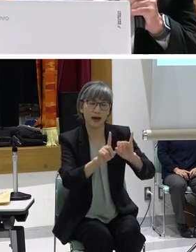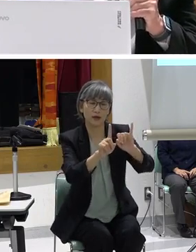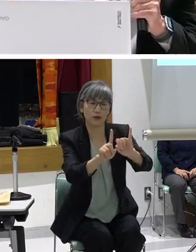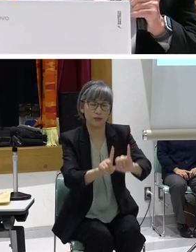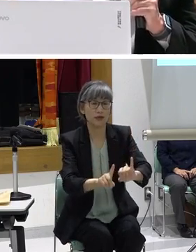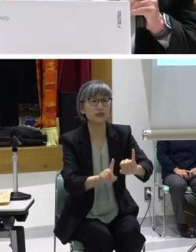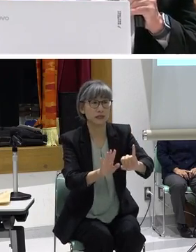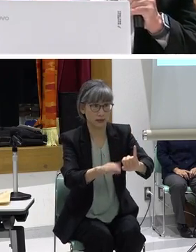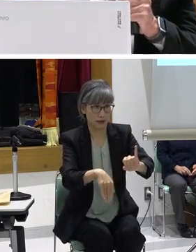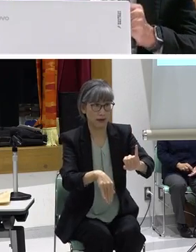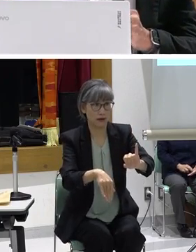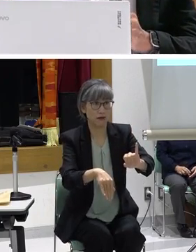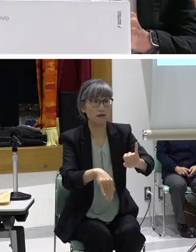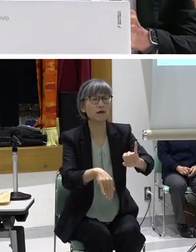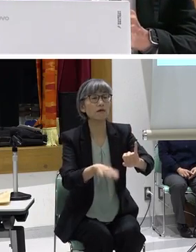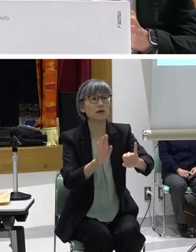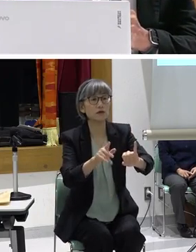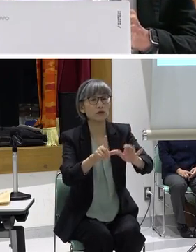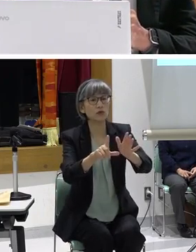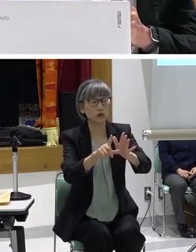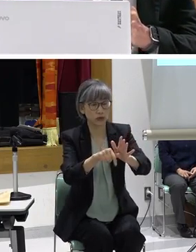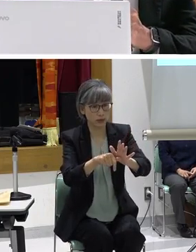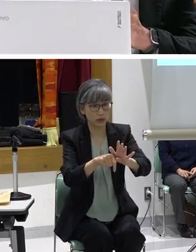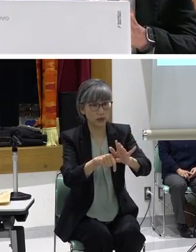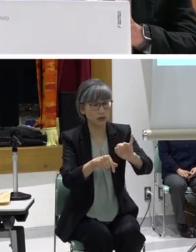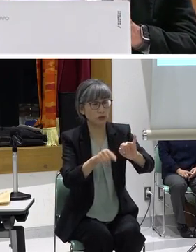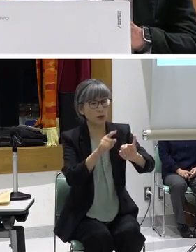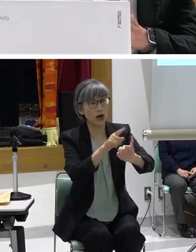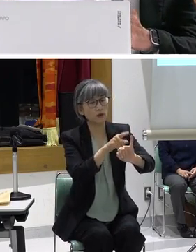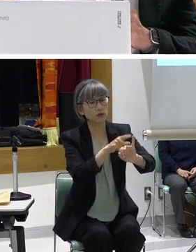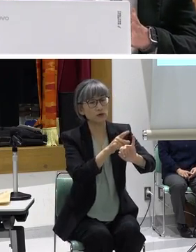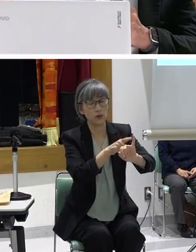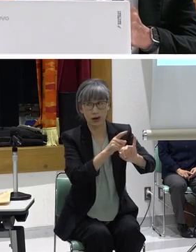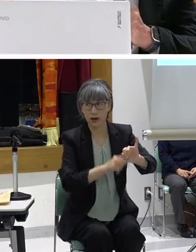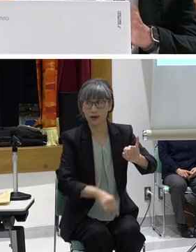乗ったんですけど、その、彼女がですね、